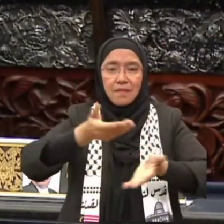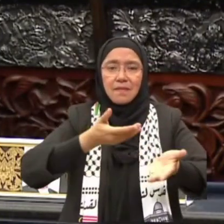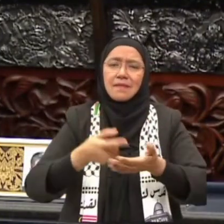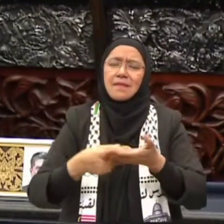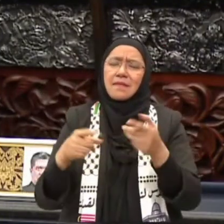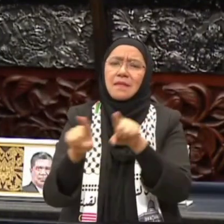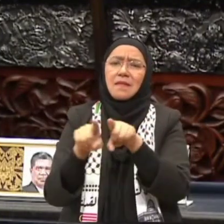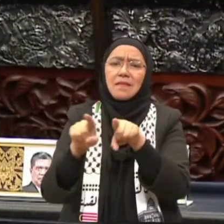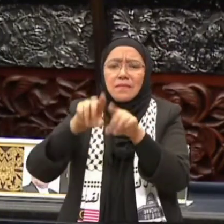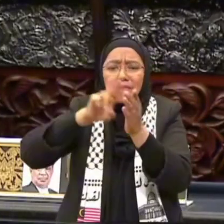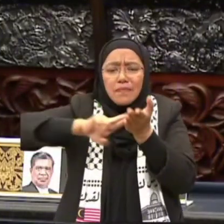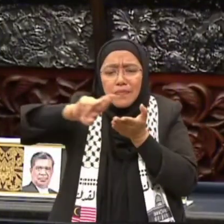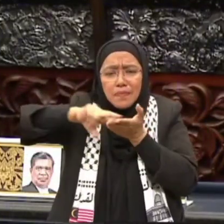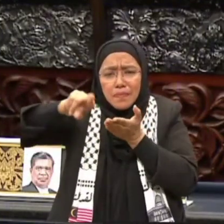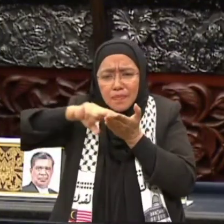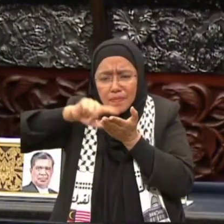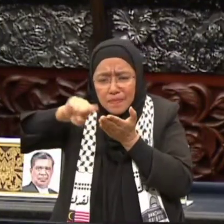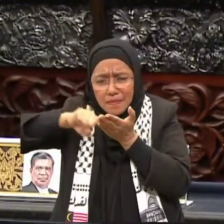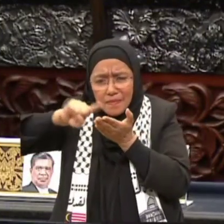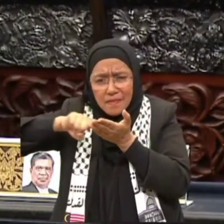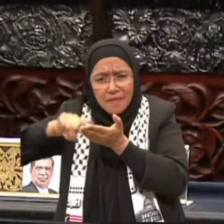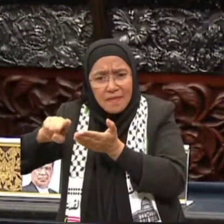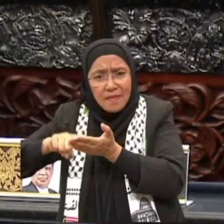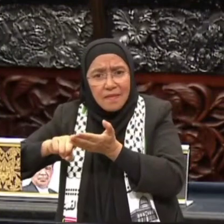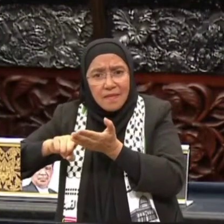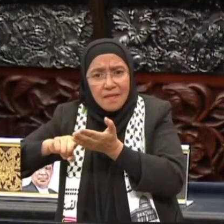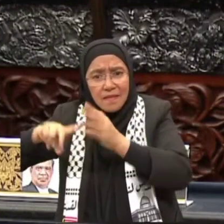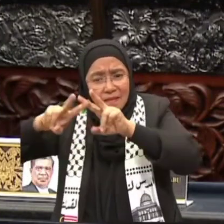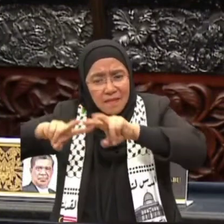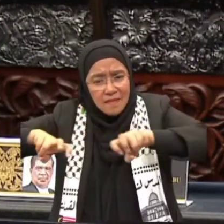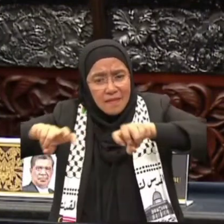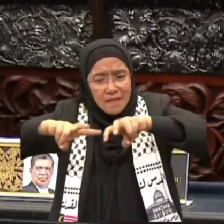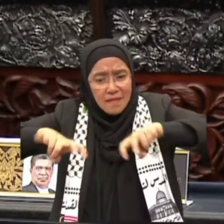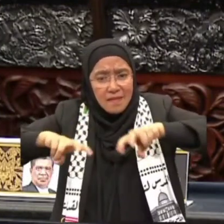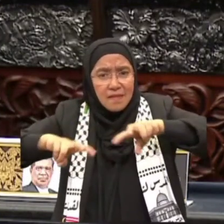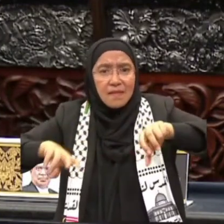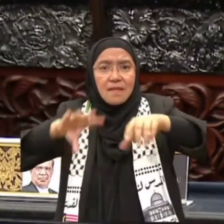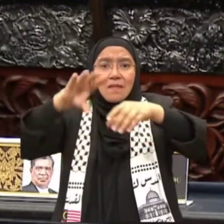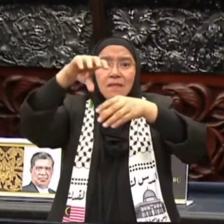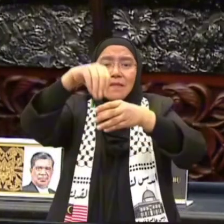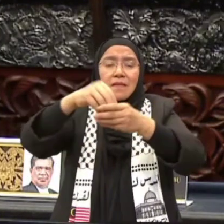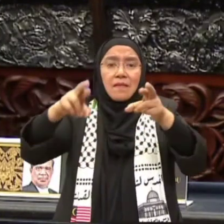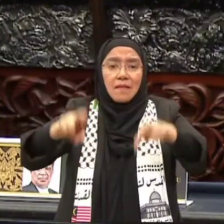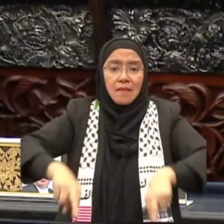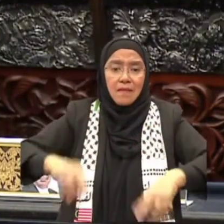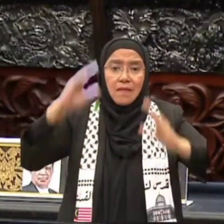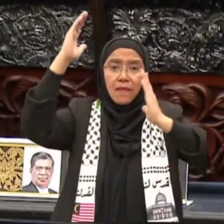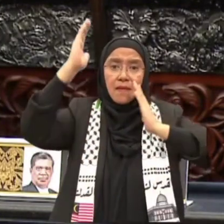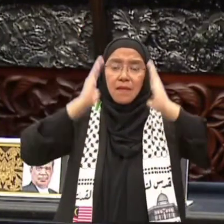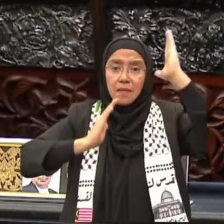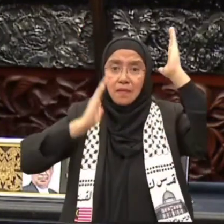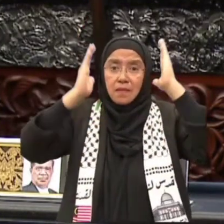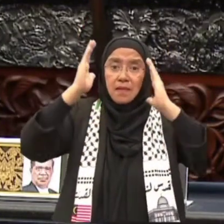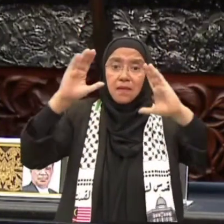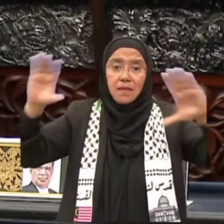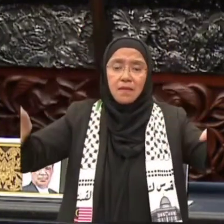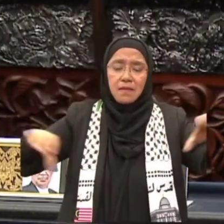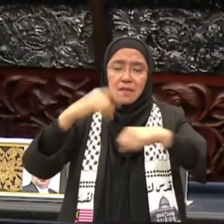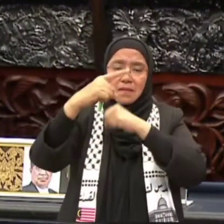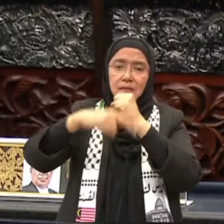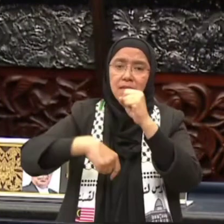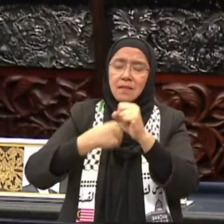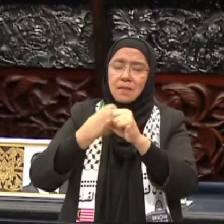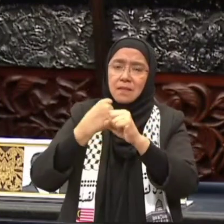satu kaji selidik yang melibatkan rakyat Malaysia yang dibuat dalam bulan Jun 2023